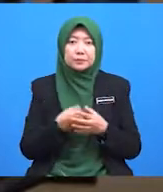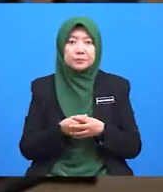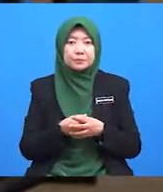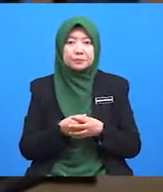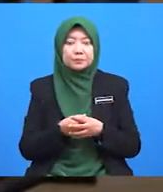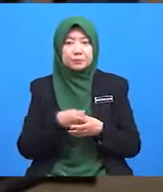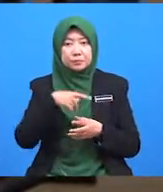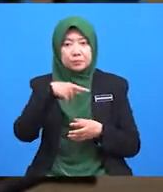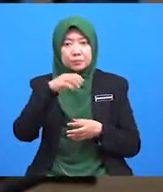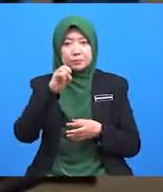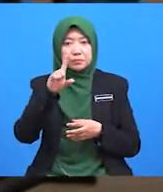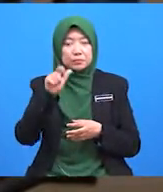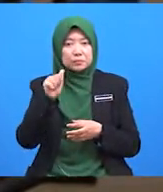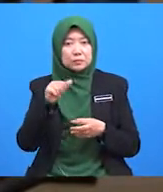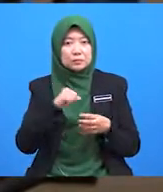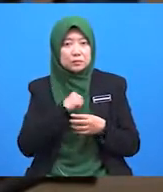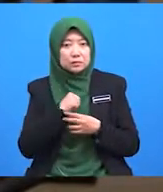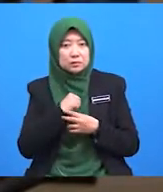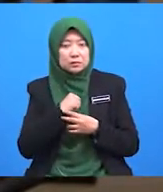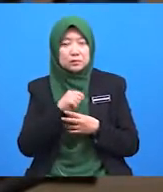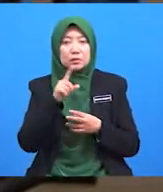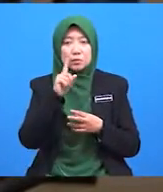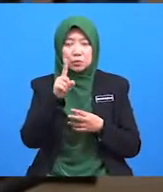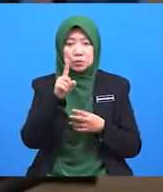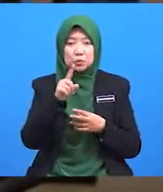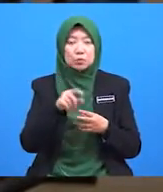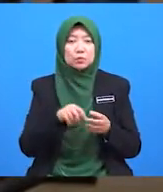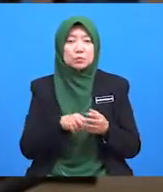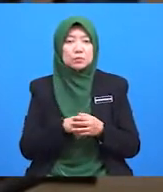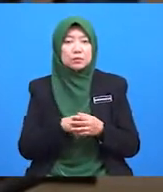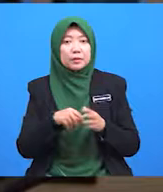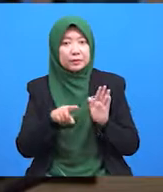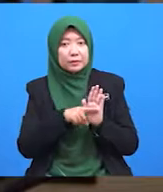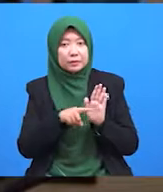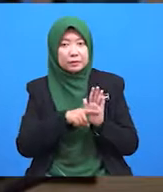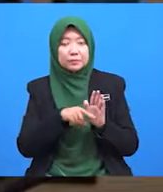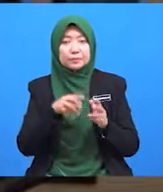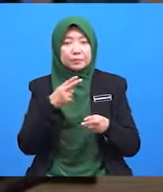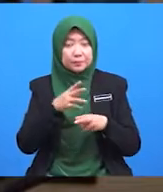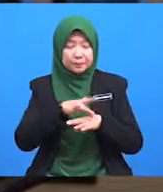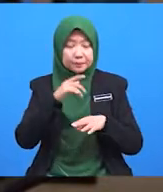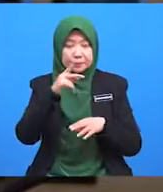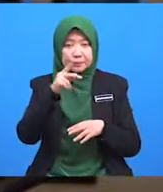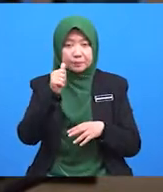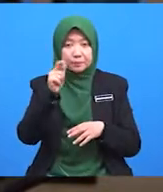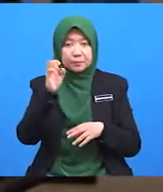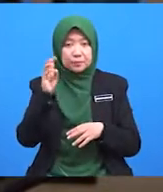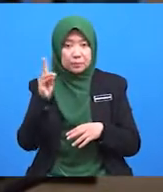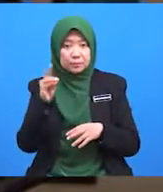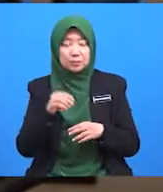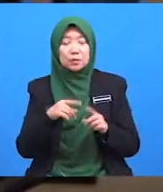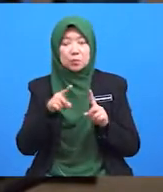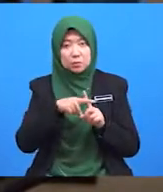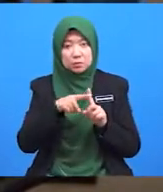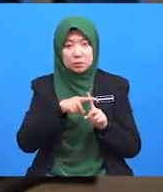yang tersendiri. Satu elektrod bercas negatif disebut sebagai katod, manakala elektrod